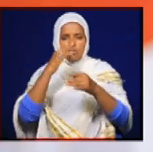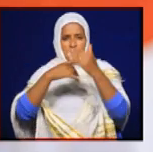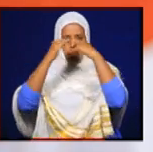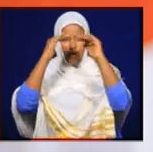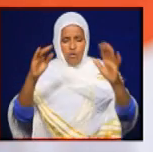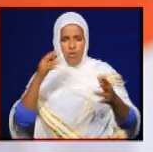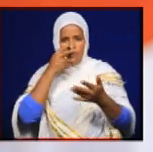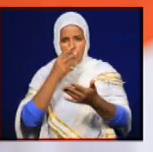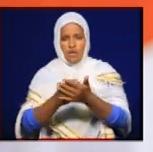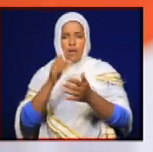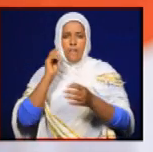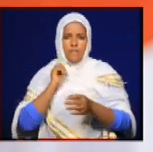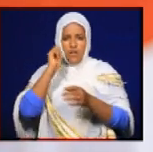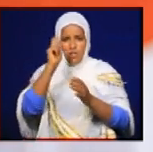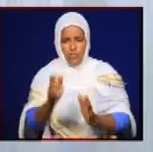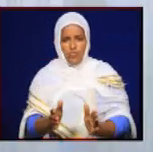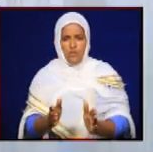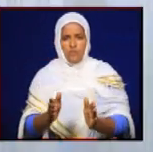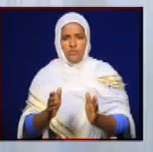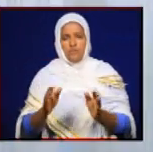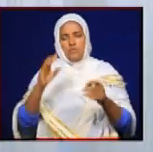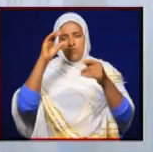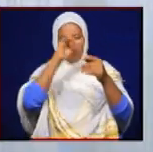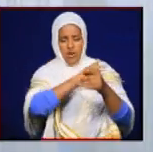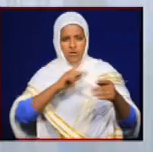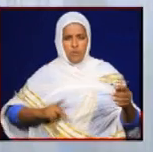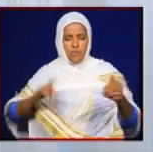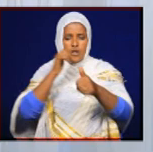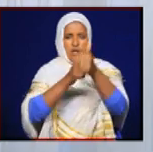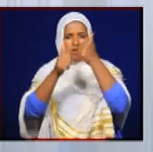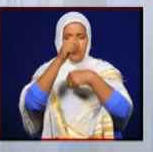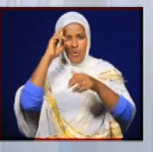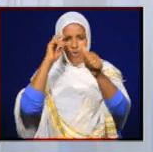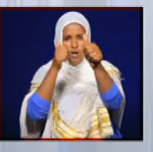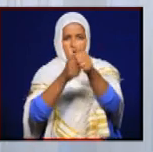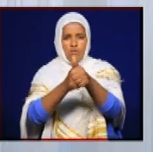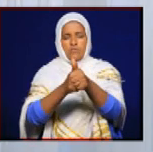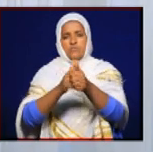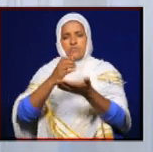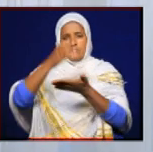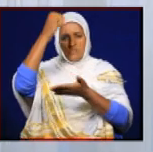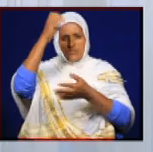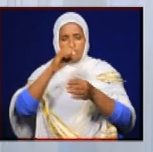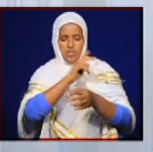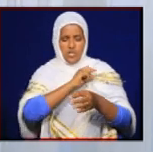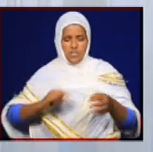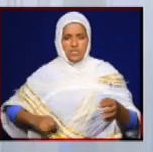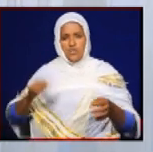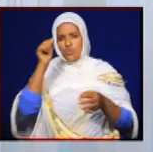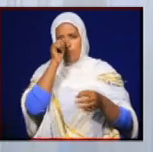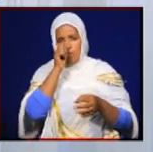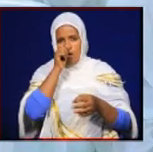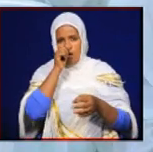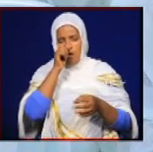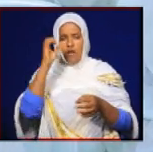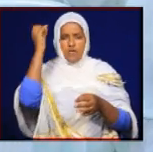ሰማያዊ ድምጸ መልካም ማህሌታዊ ባኮስ ጃንደረባ ቀዳማዊ ሐዋርያ ተጸዋ ለእንደኬ ንግሥተ